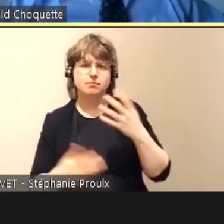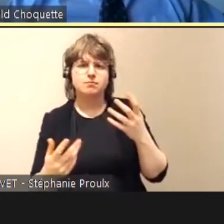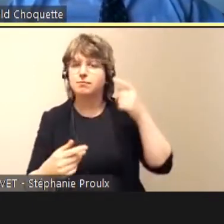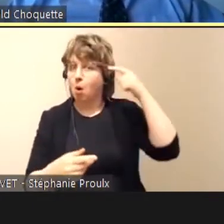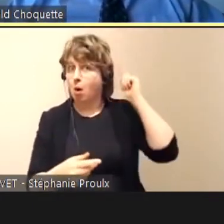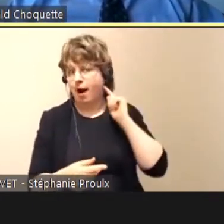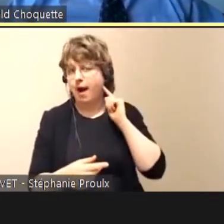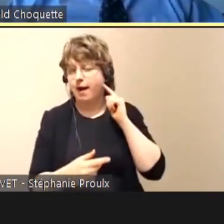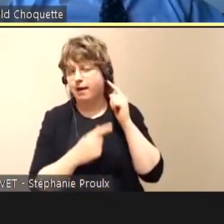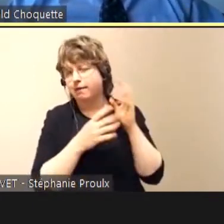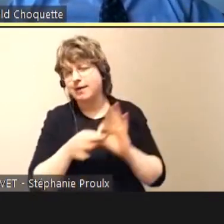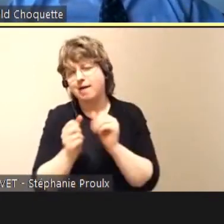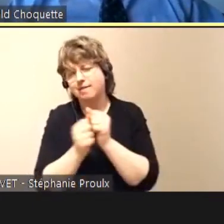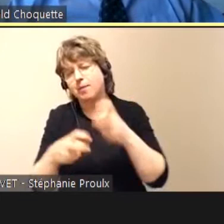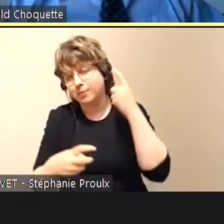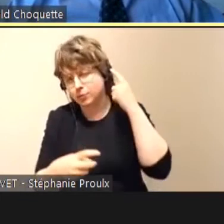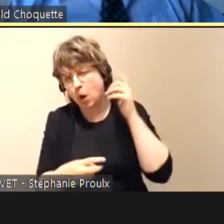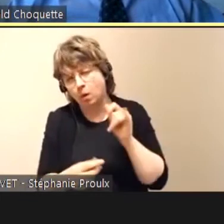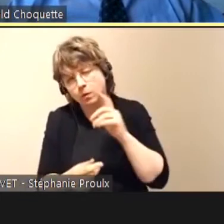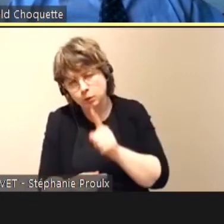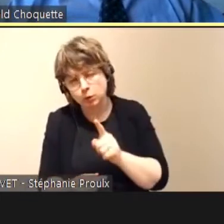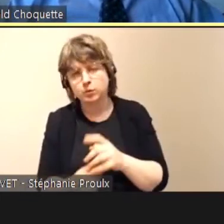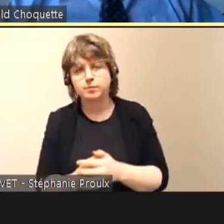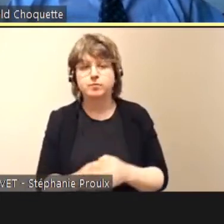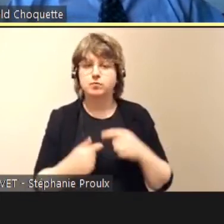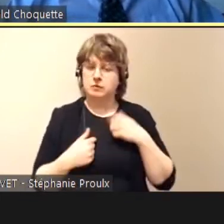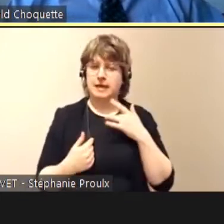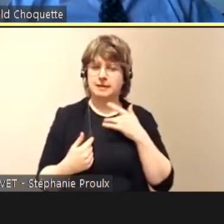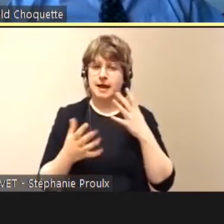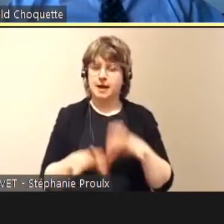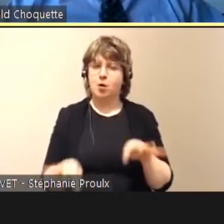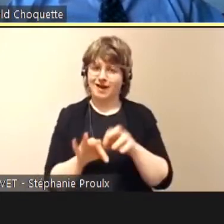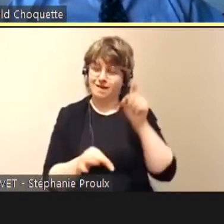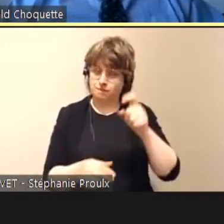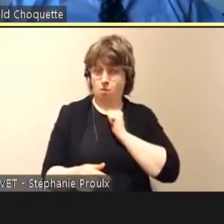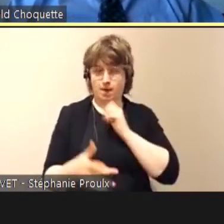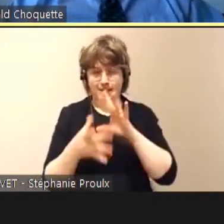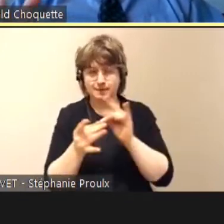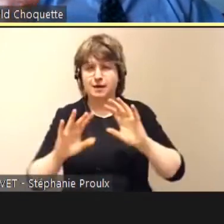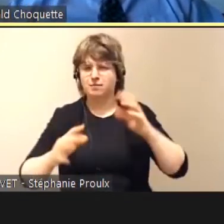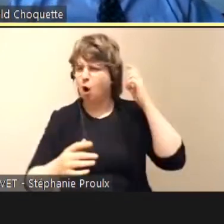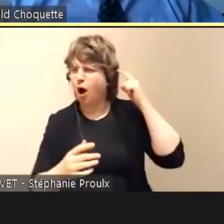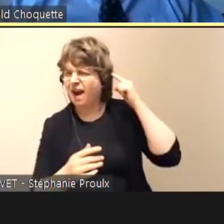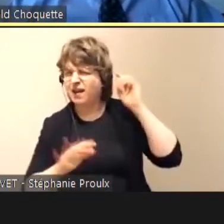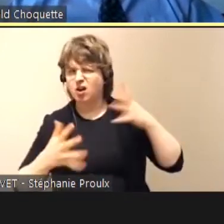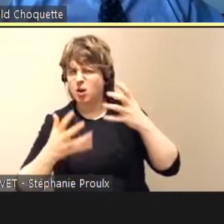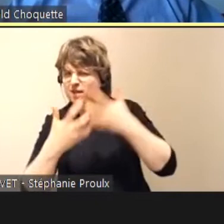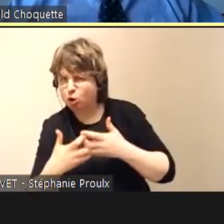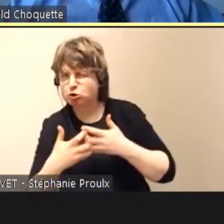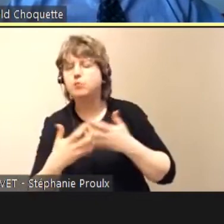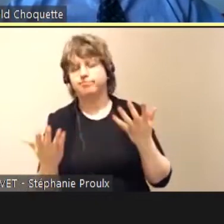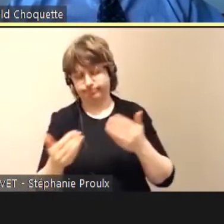pense que je trouvais ça important d'expliquer comment fonctionne une oreille. C'est ça que je vais